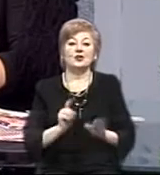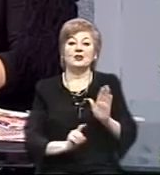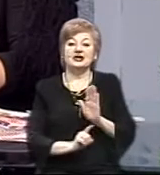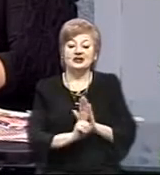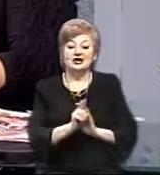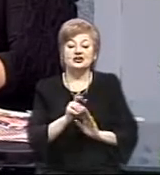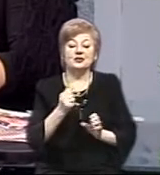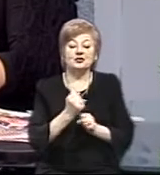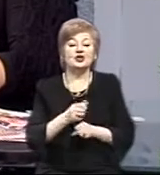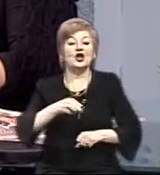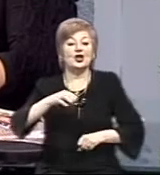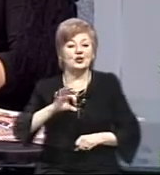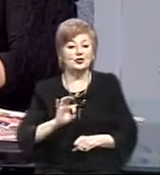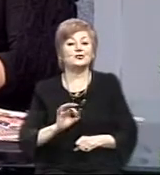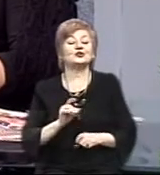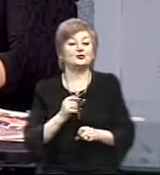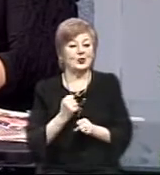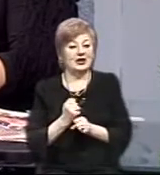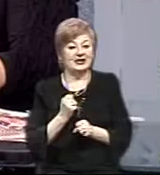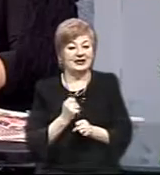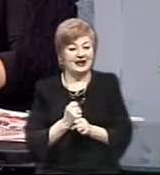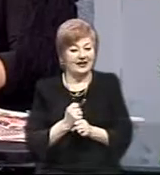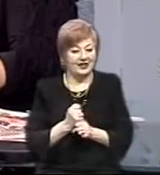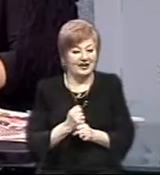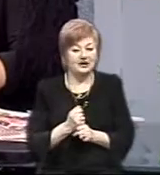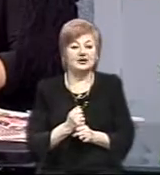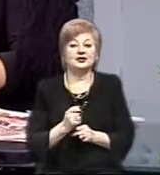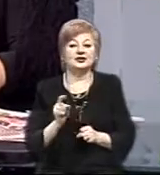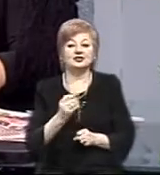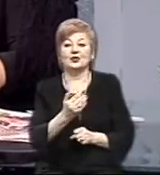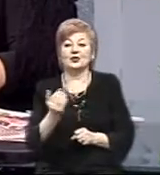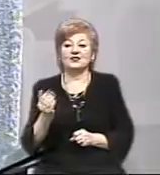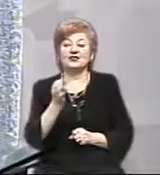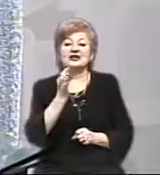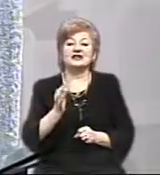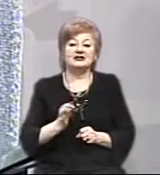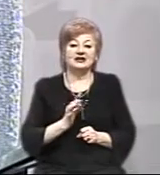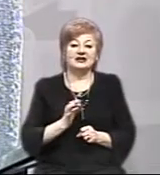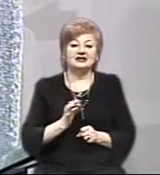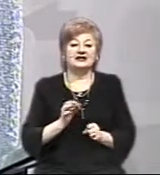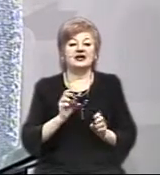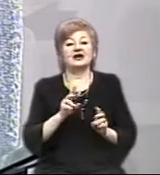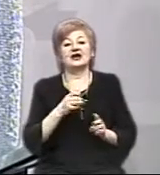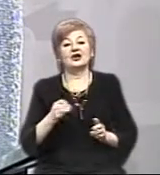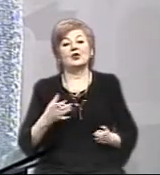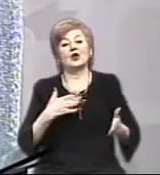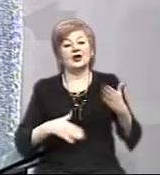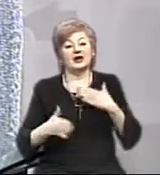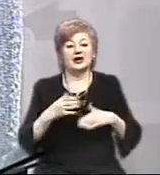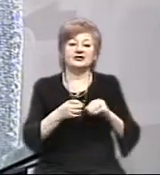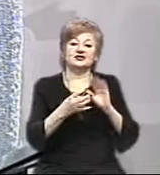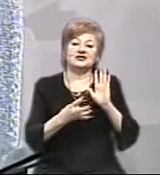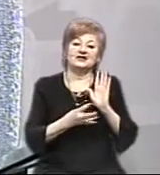що ми замислили в цій програмі, я бачу, як ви посміхаєтесь, щоб ви сказали, а якої радості від 19-го